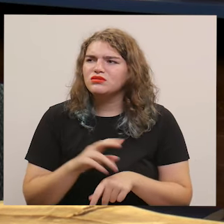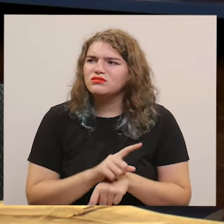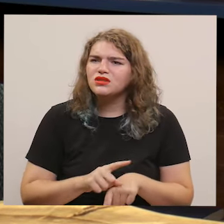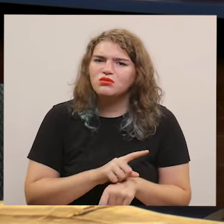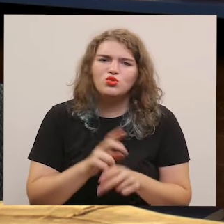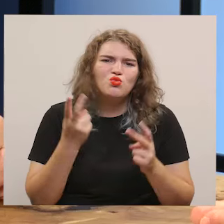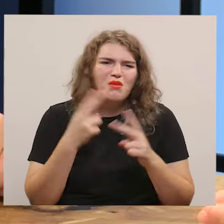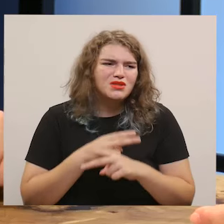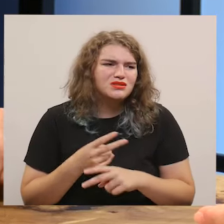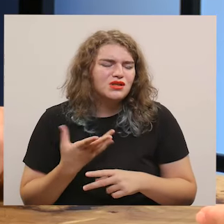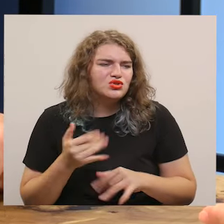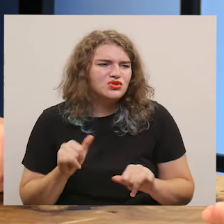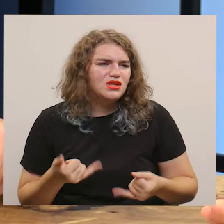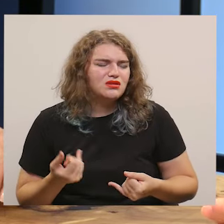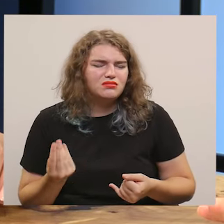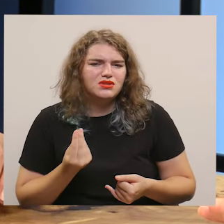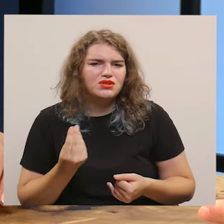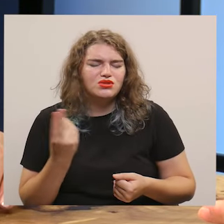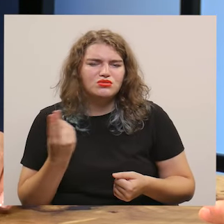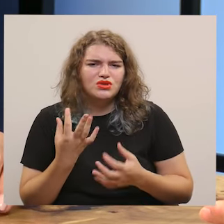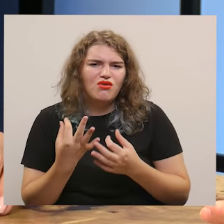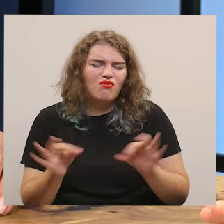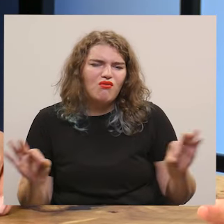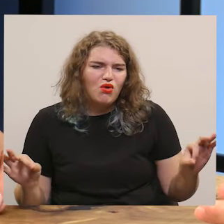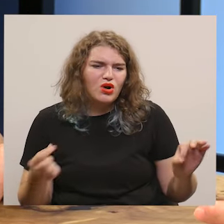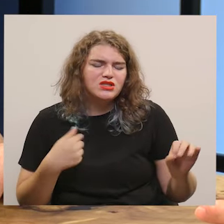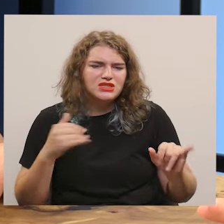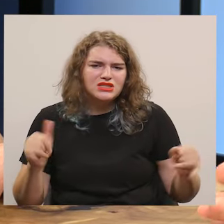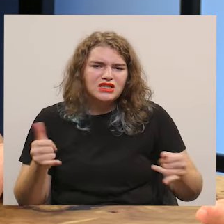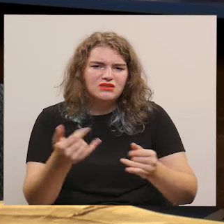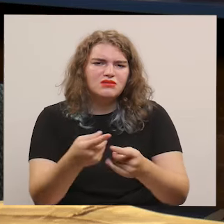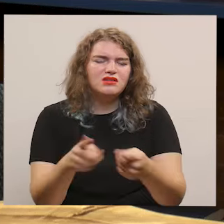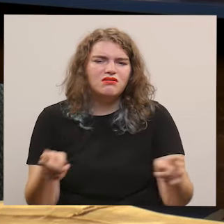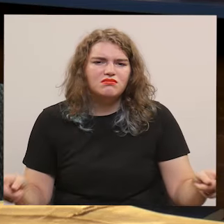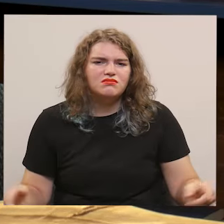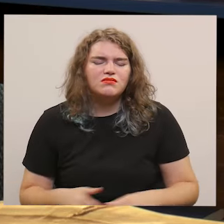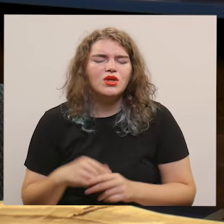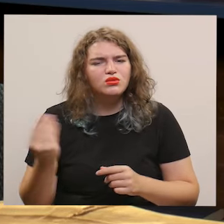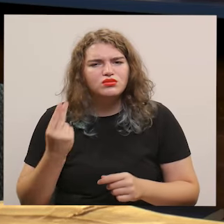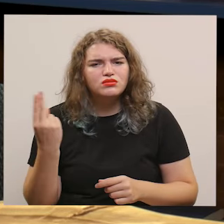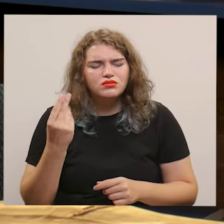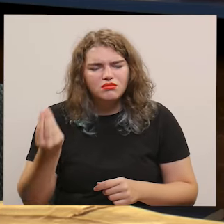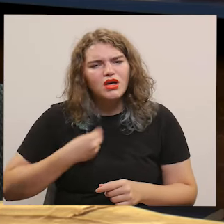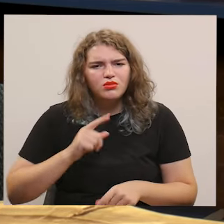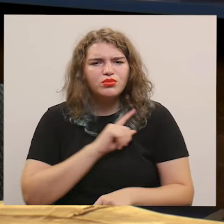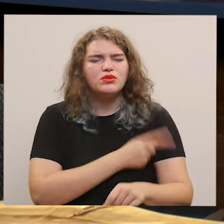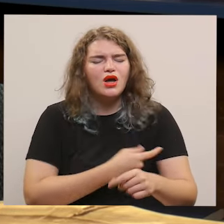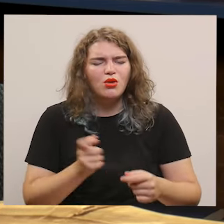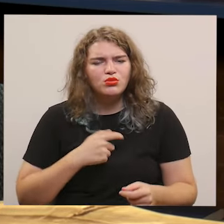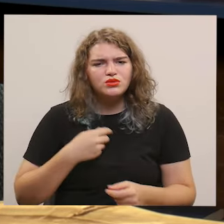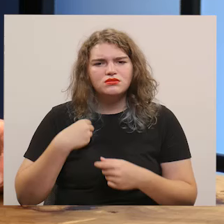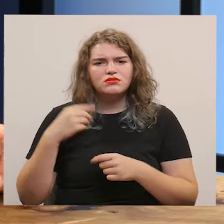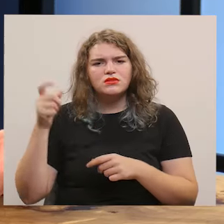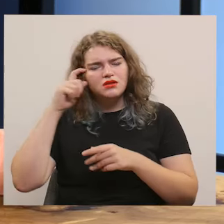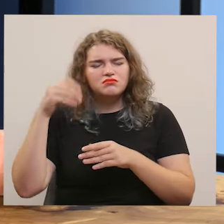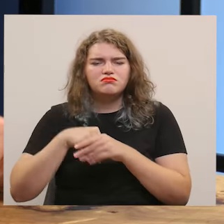care nu am înțeles de ce Dumnezeu îngăduie anumite lucruri, Dumnezeu mi-a dat putere și am putut să mă încred în El.